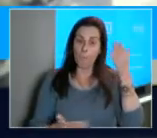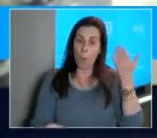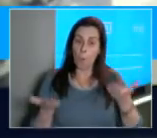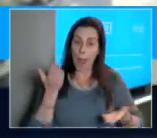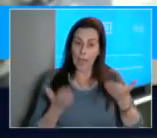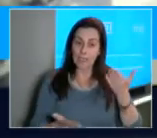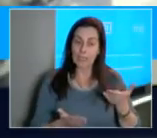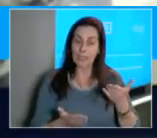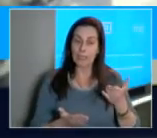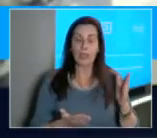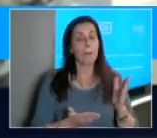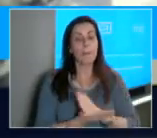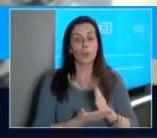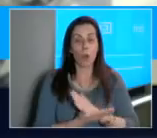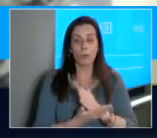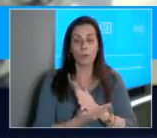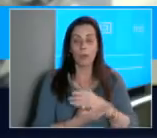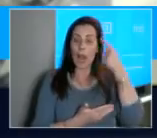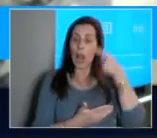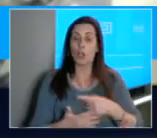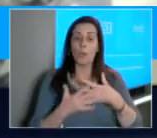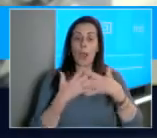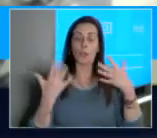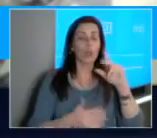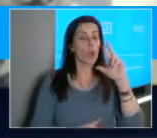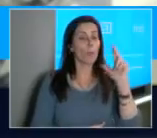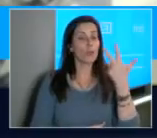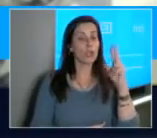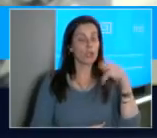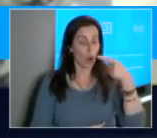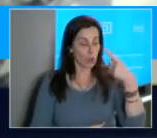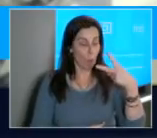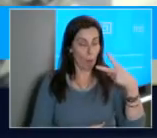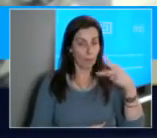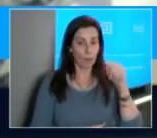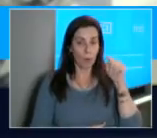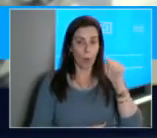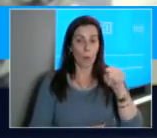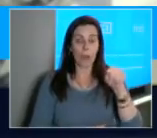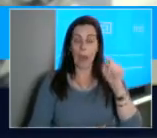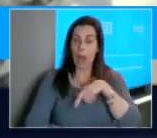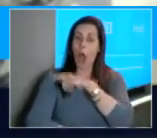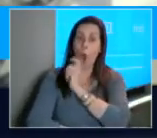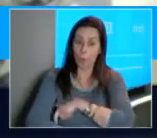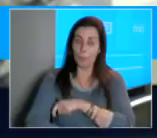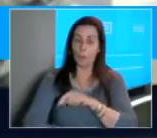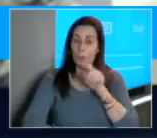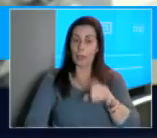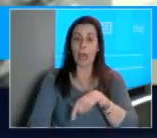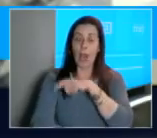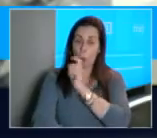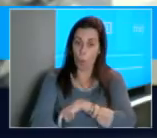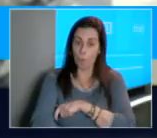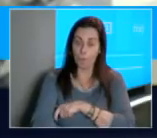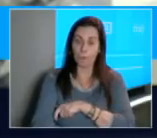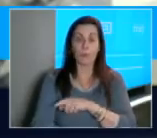הרשות הפלסטינית, מתכונן ליום הגדול מבחינתו, יום שלישי הקרוב בעוד יומיים. הוא עומד מול העצרת הכללית, יותר נכון מועצת הביטחון